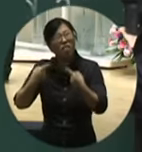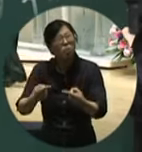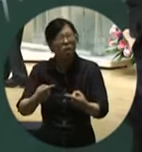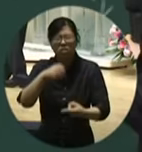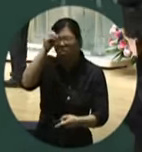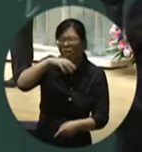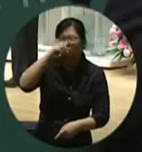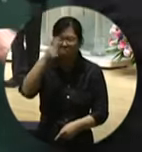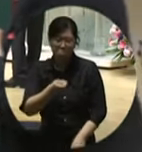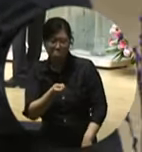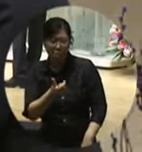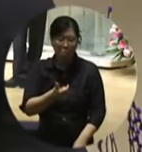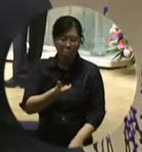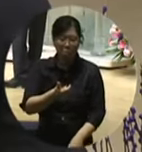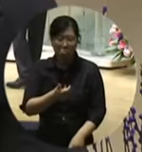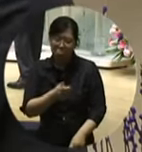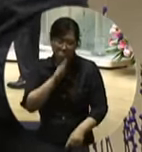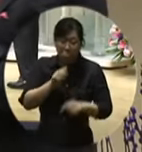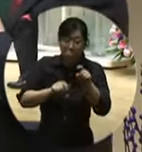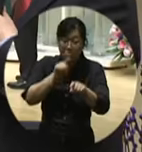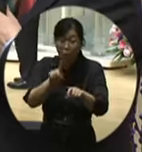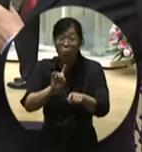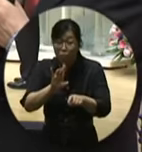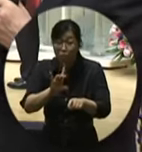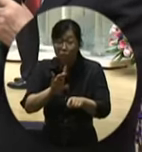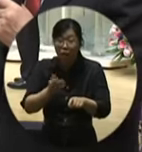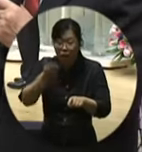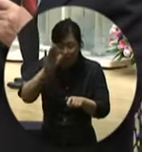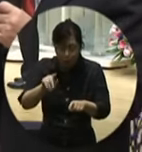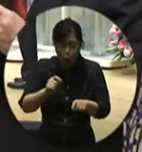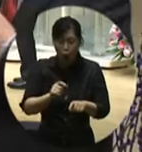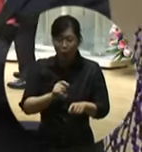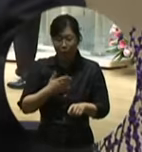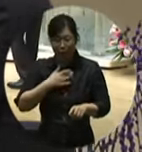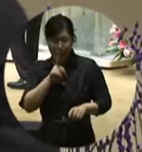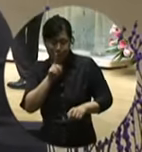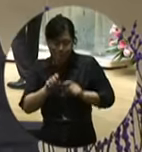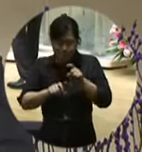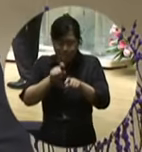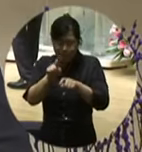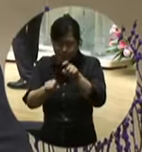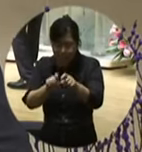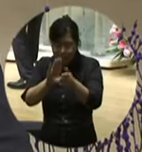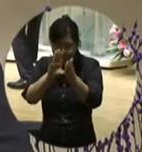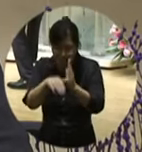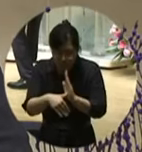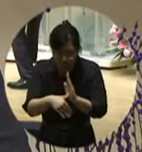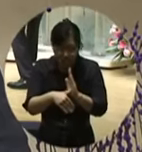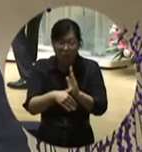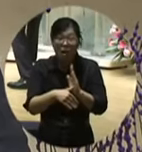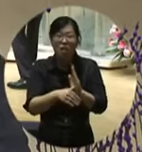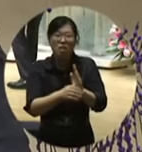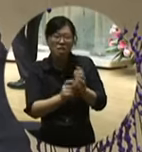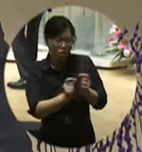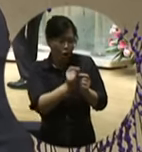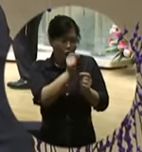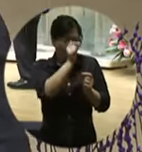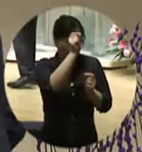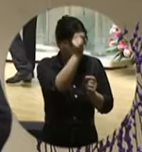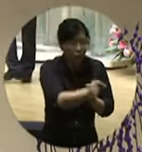when you gather for core, think like this. I am in the midst of the most important time schedule. 이건 어떤 시간표냐? What kind of time schedule is that? 과거,